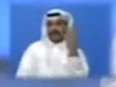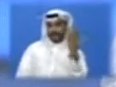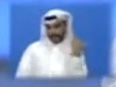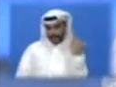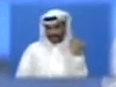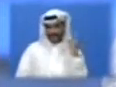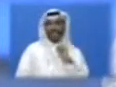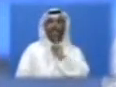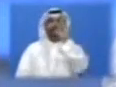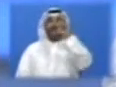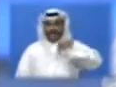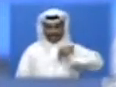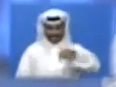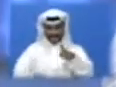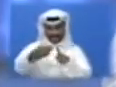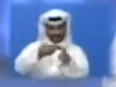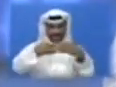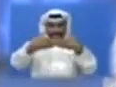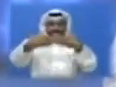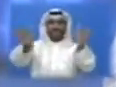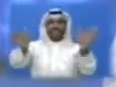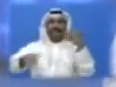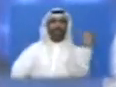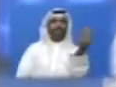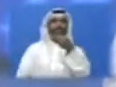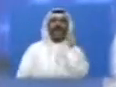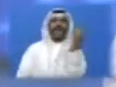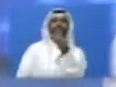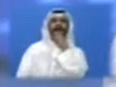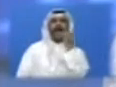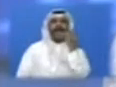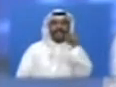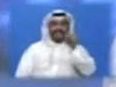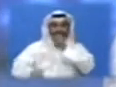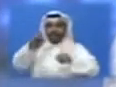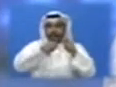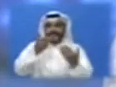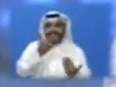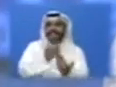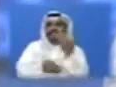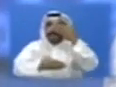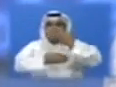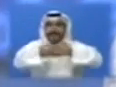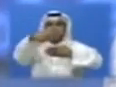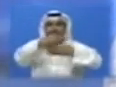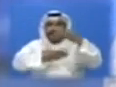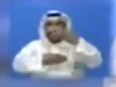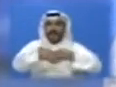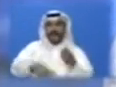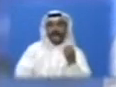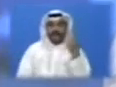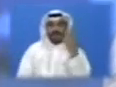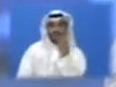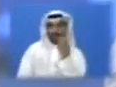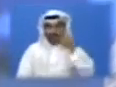الماضي. وقالت الوزيرة الصبيح بمناسبة افتتاح معرض المنتجات الجديدة في عالم البناء